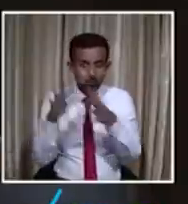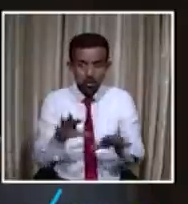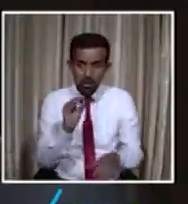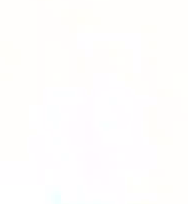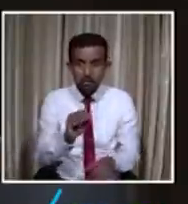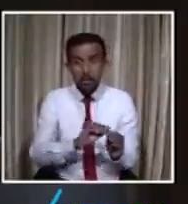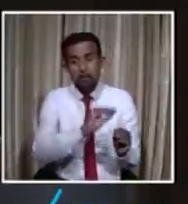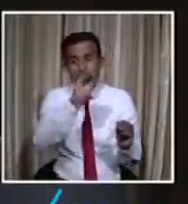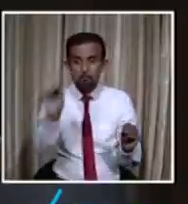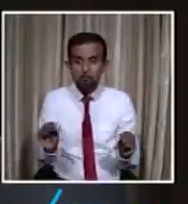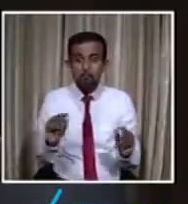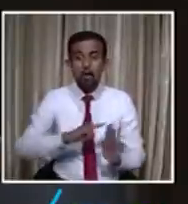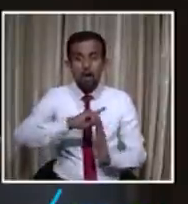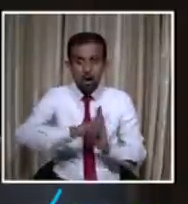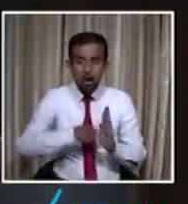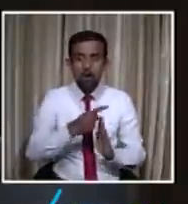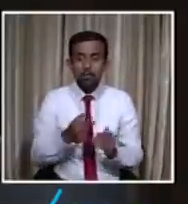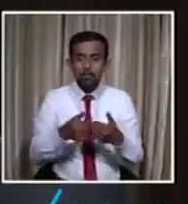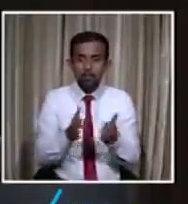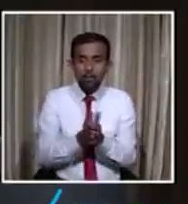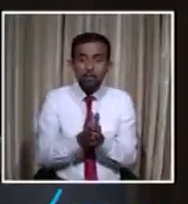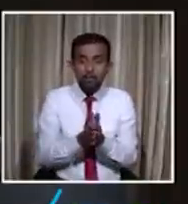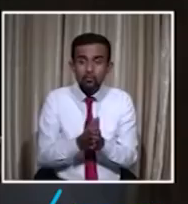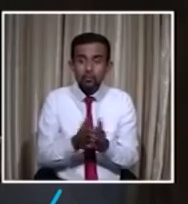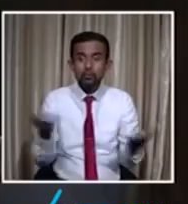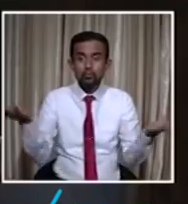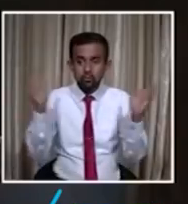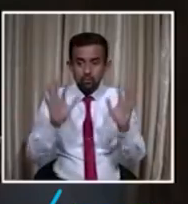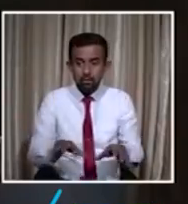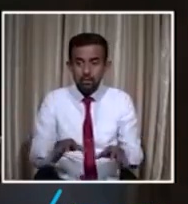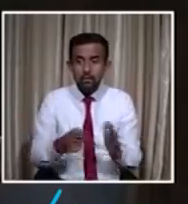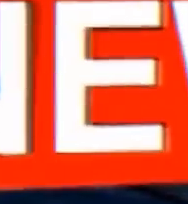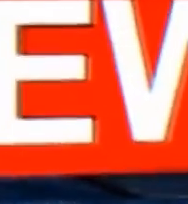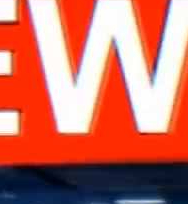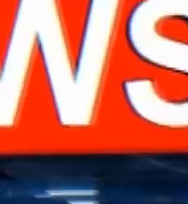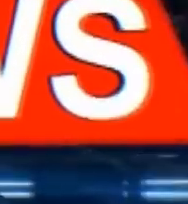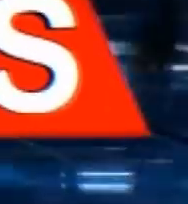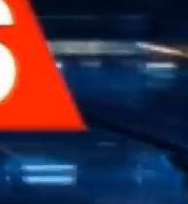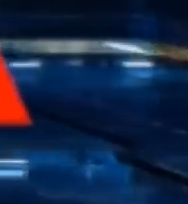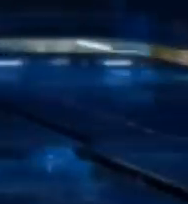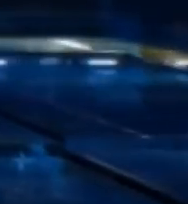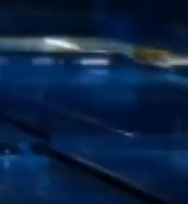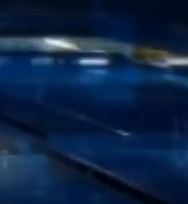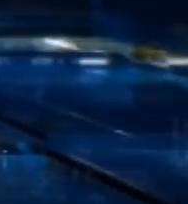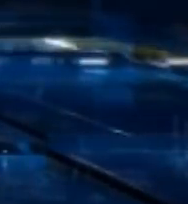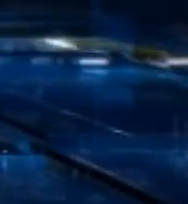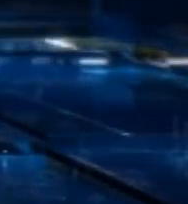ඊට පස්සේ මුළු රට පුරාම ඉන්න තමුන්ගේ කාඩරවරු කැඳවපු අයට ඒ නීතියම ක්‍රියාත්මක වෙන්න ඕනේ නැද්ද?